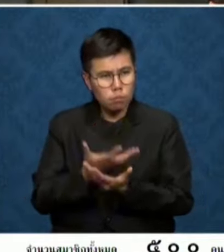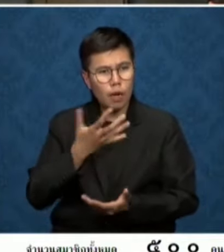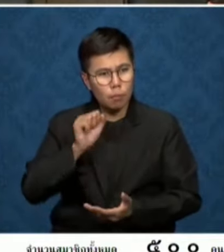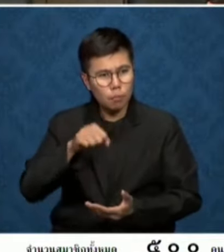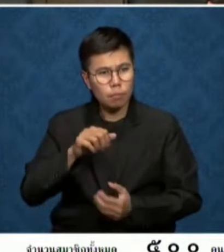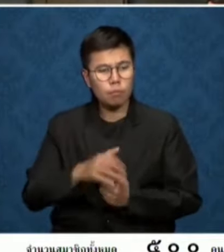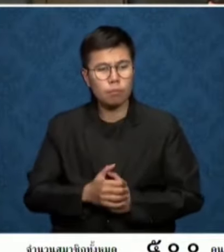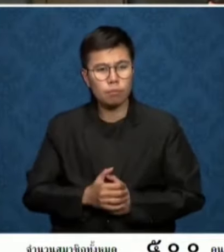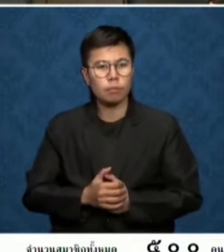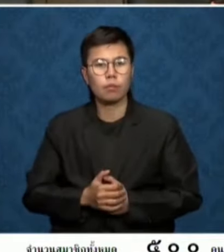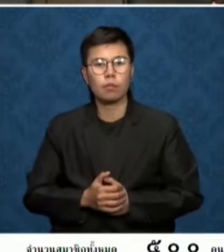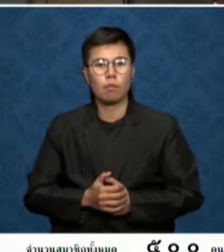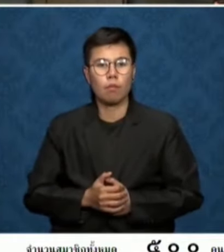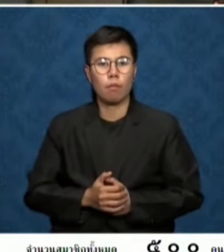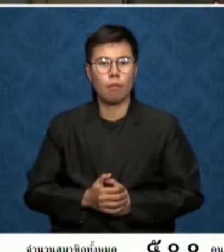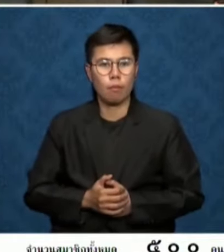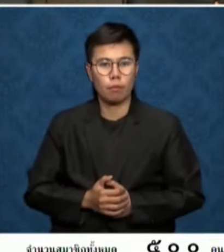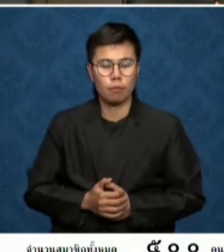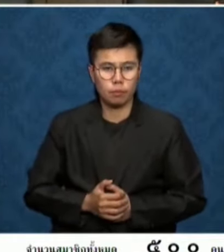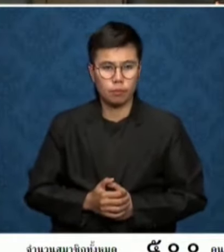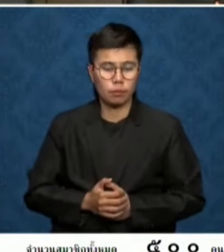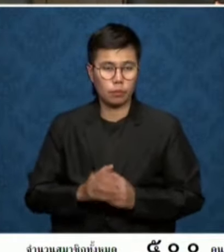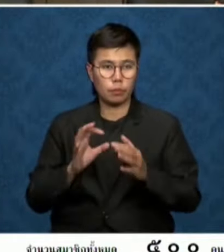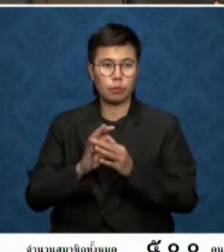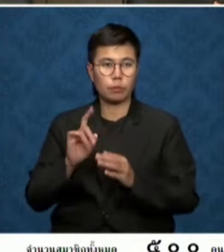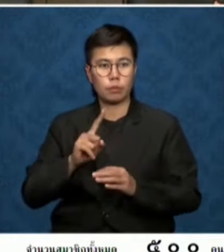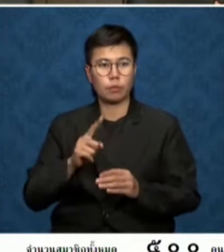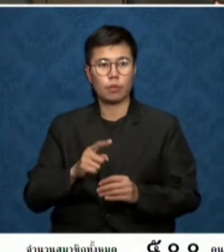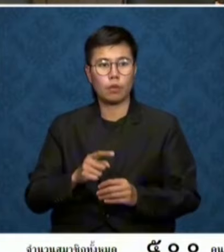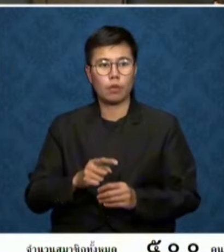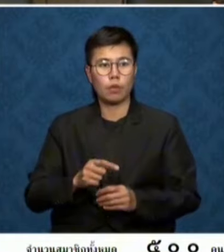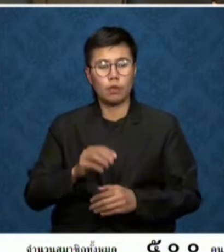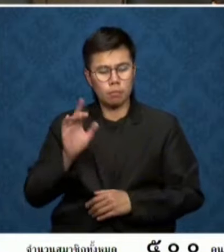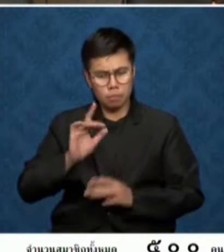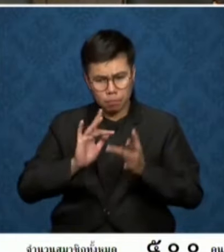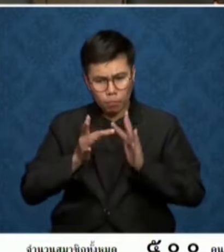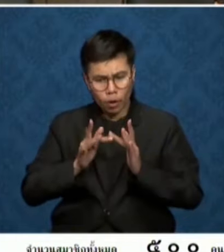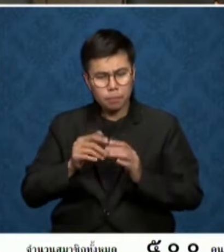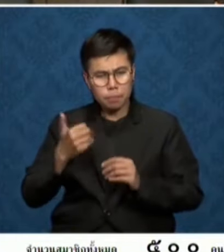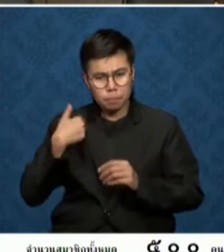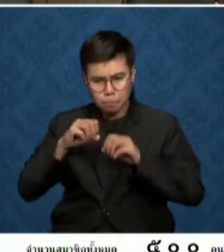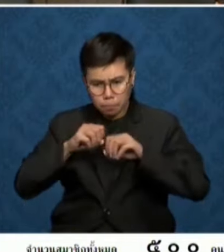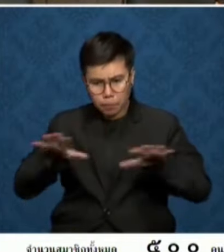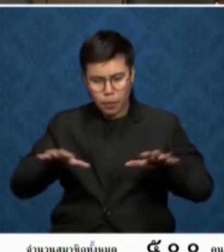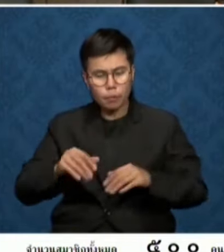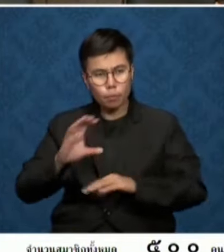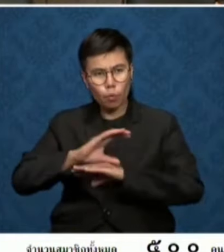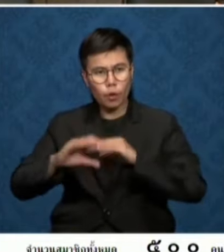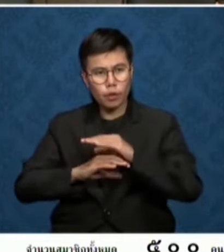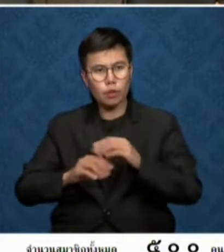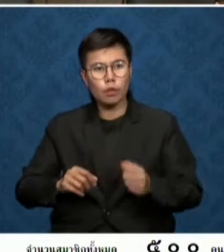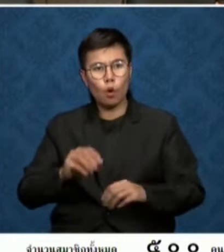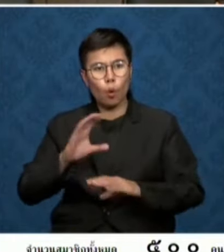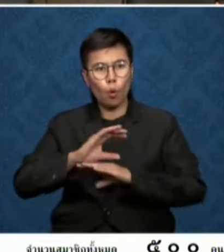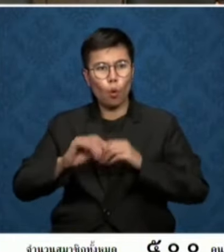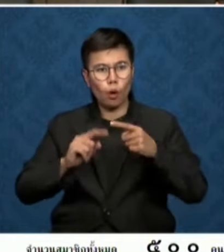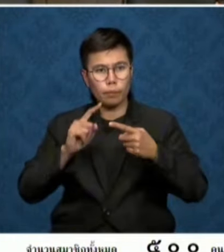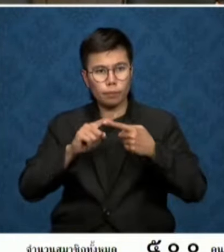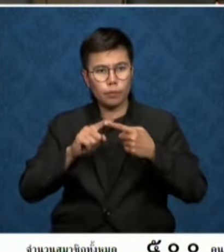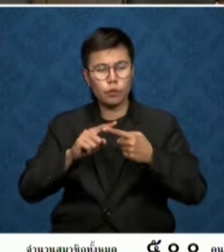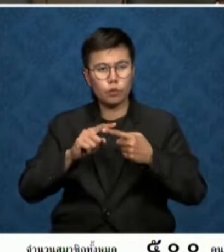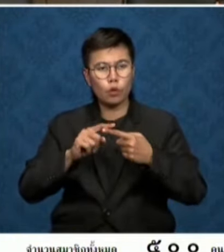าและอีกตัวครับเรื่องของค่าทำโปรโมชั่นหรือสื่อออนไลน์แต่ละโครงการเมื่อกี้พูดถึง2โครงการโครงการนึงประมาณ